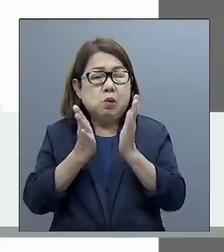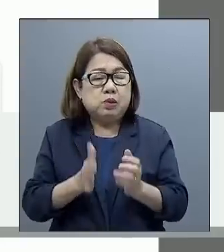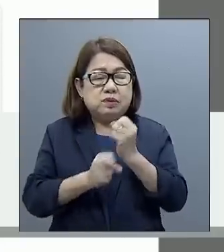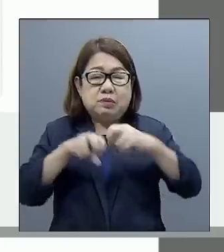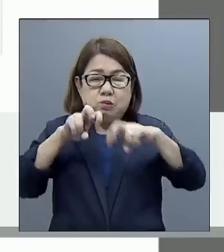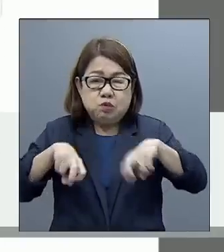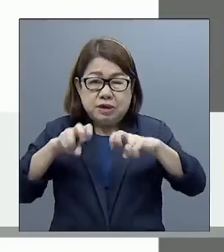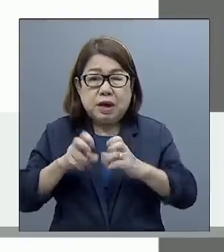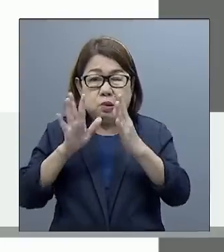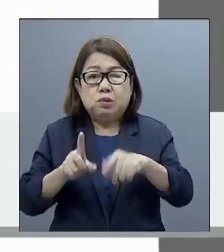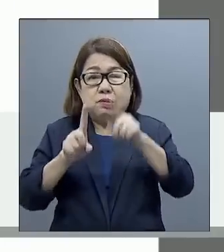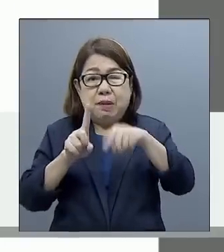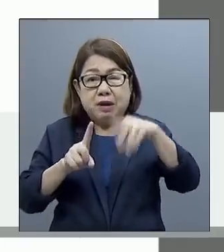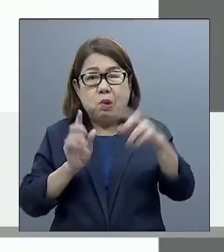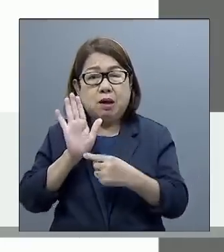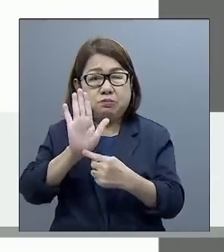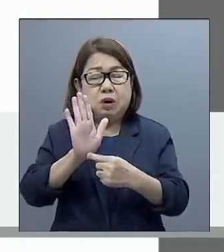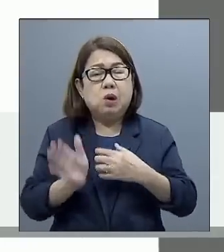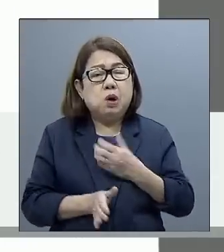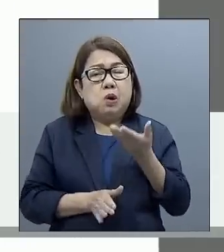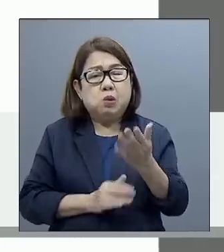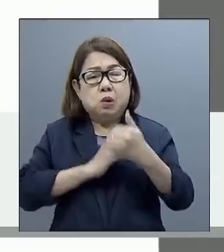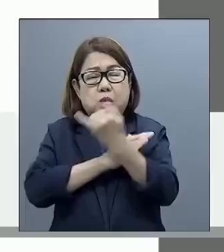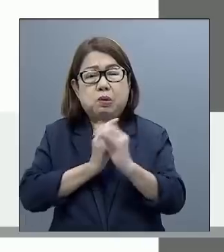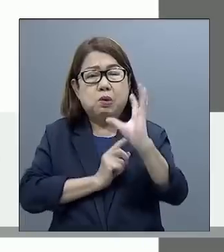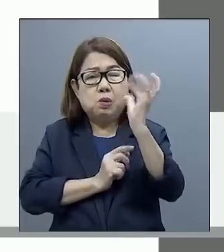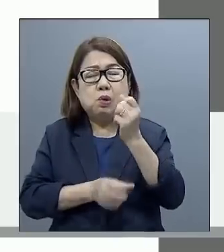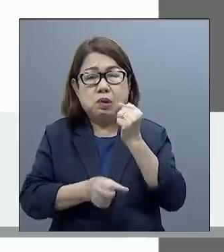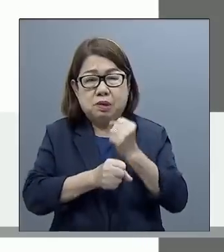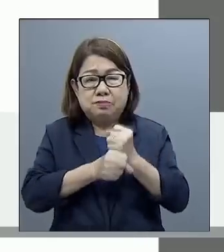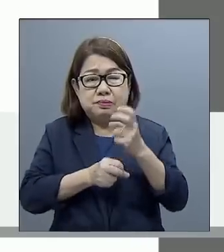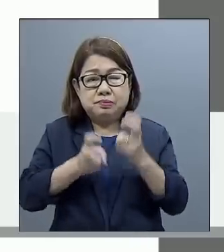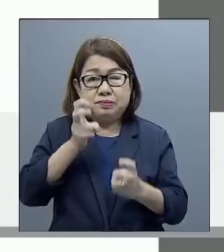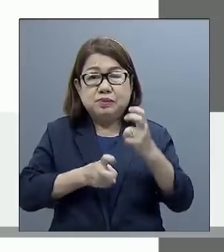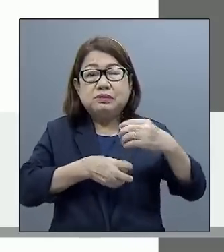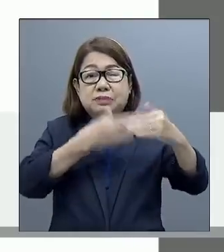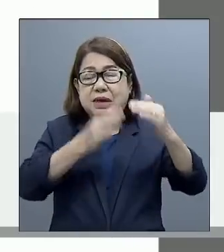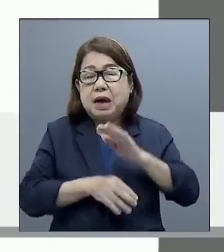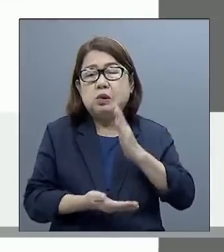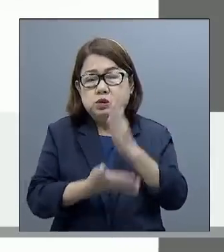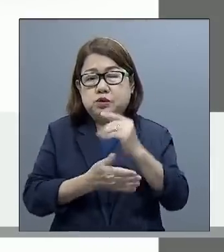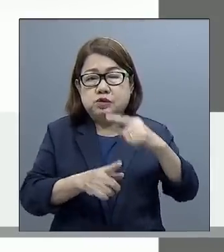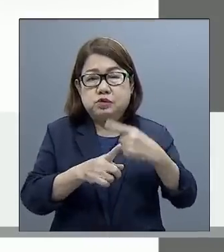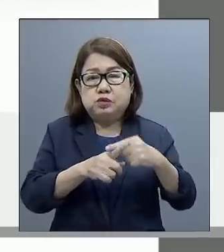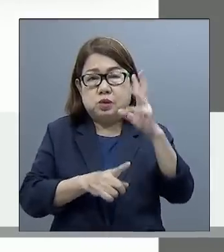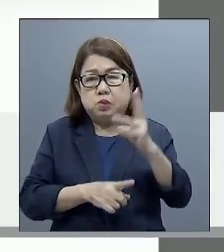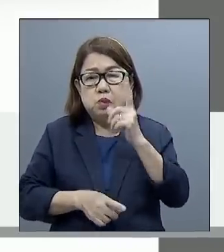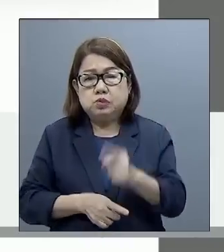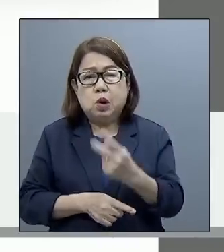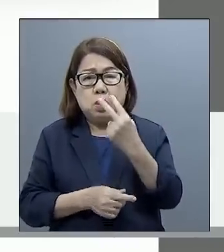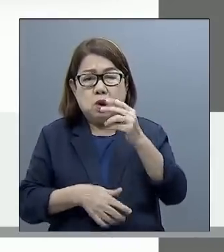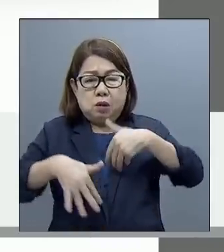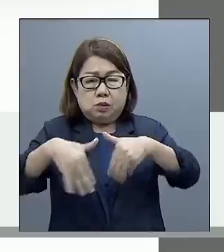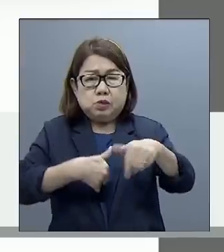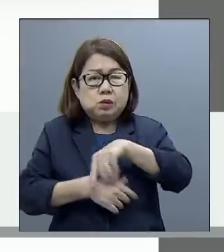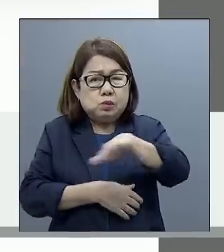เรียกร้องให้ทั่วโลกระงับการพัฒนา AI เป็นเวลา6เดือนจนกว่ามนุษย์จะเข้าใจอย่างถ่องแท้ถึงอันตรายของเทคโนโลยี